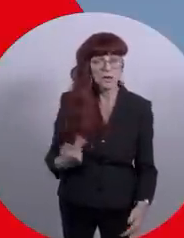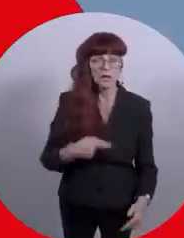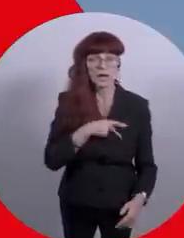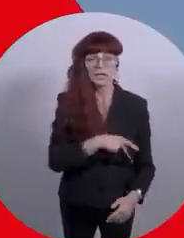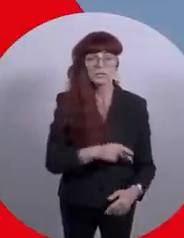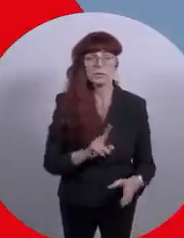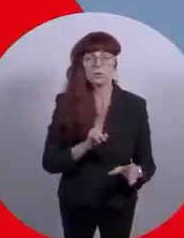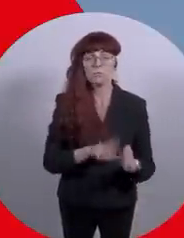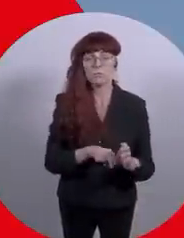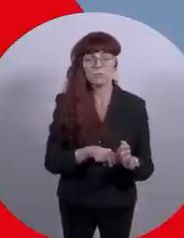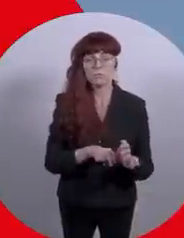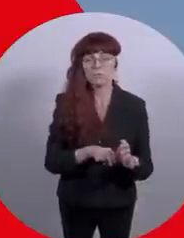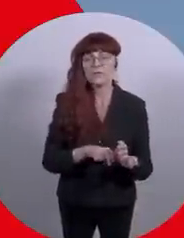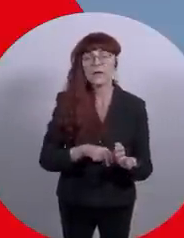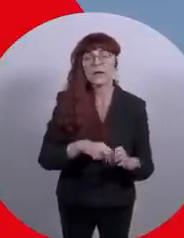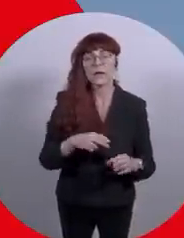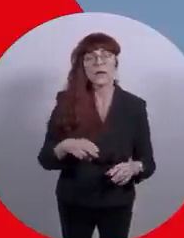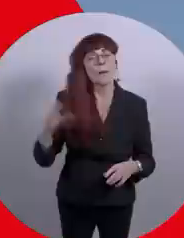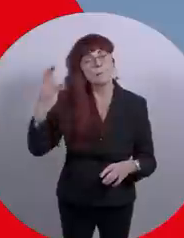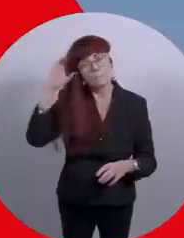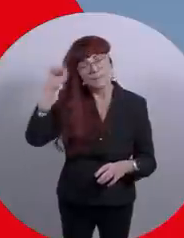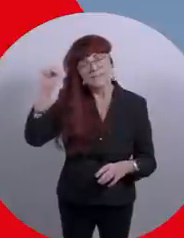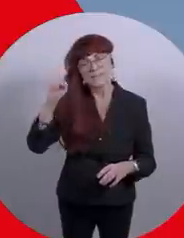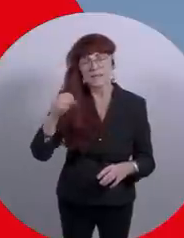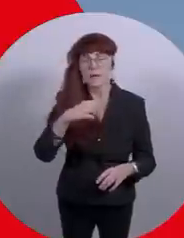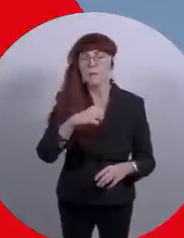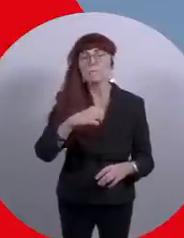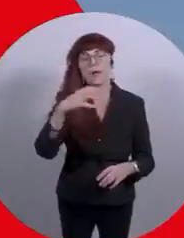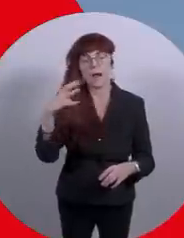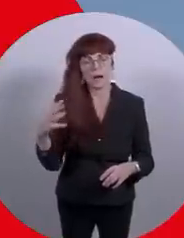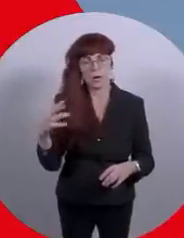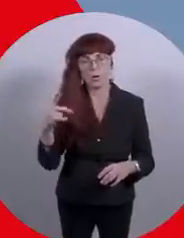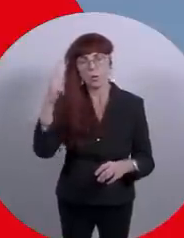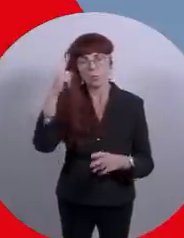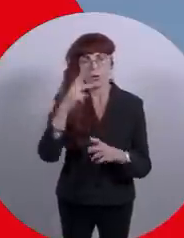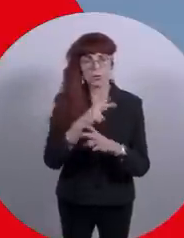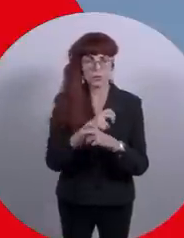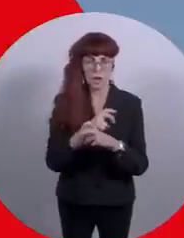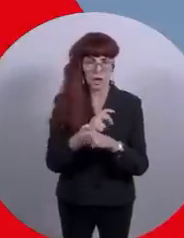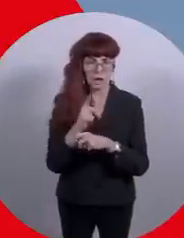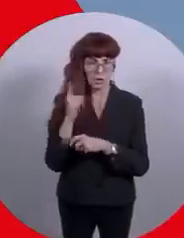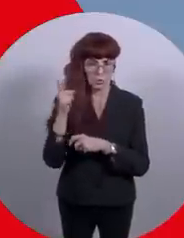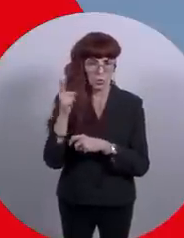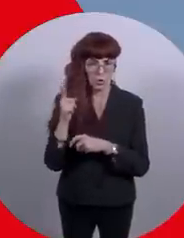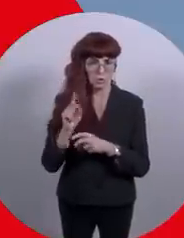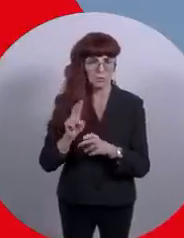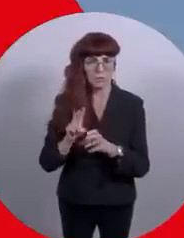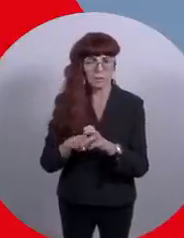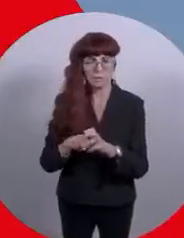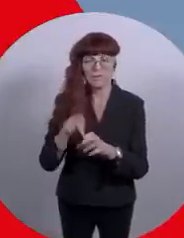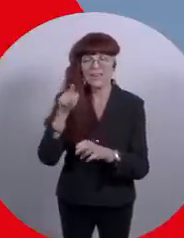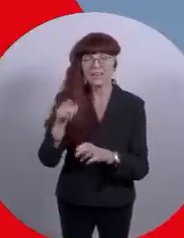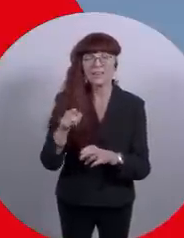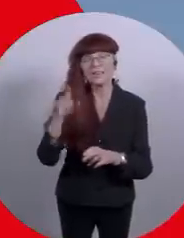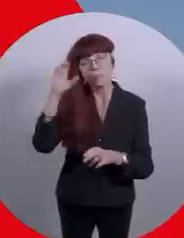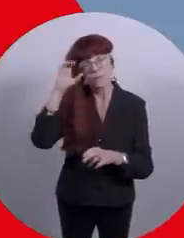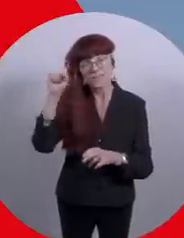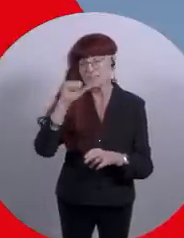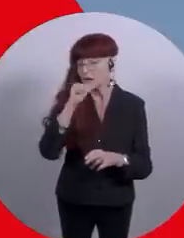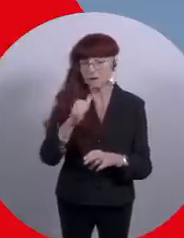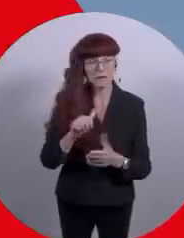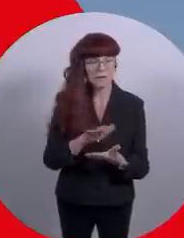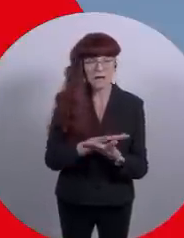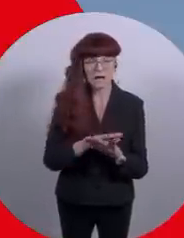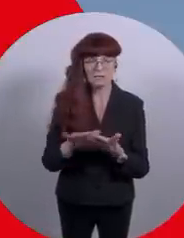SPÖ im Bezirk Berge in Oberösterreich und engagiert am Bezirk der kein einfacher ist weil er zur Hälfte aus der